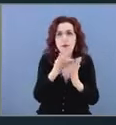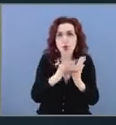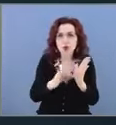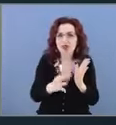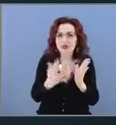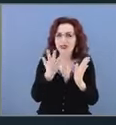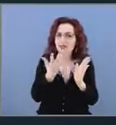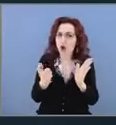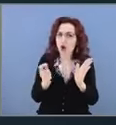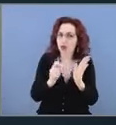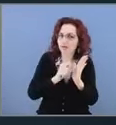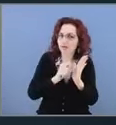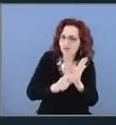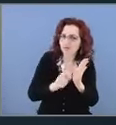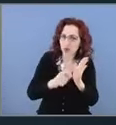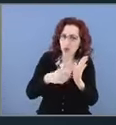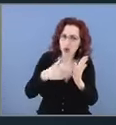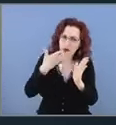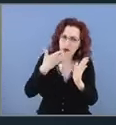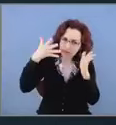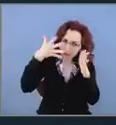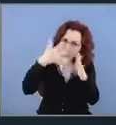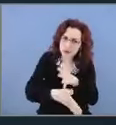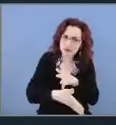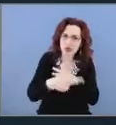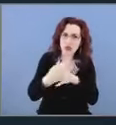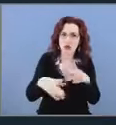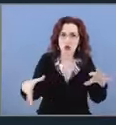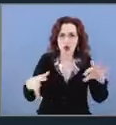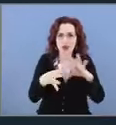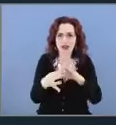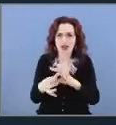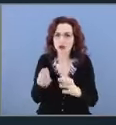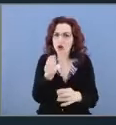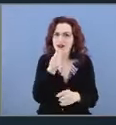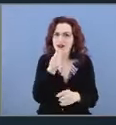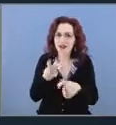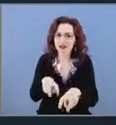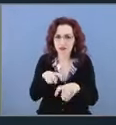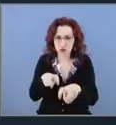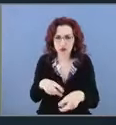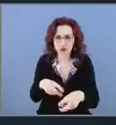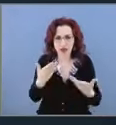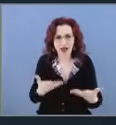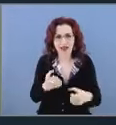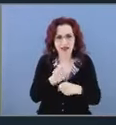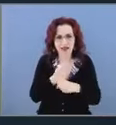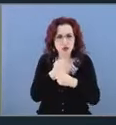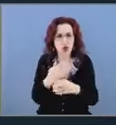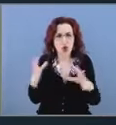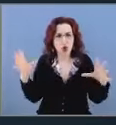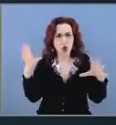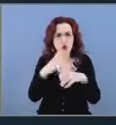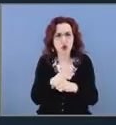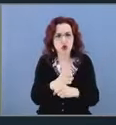rispetto al tema dell'agri-food. Allora passiamo alle conclusioni adesso all'assessore Paolo